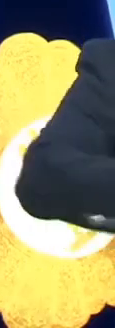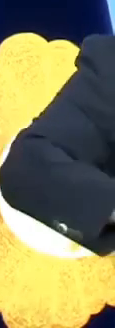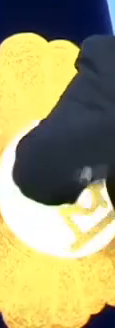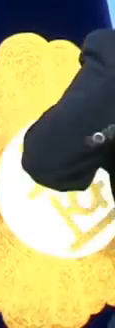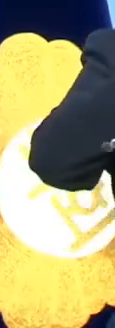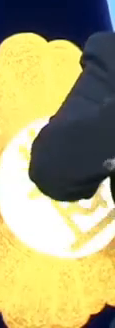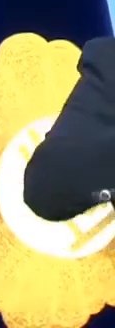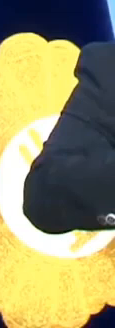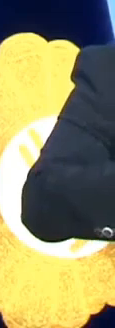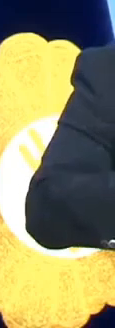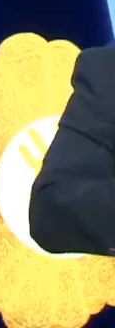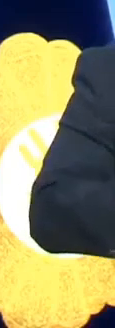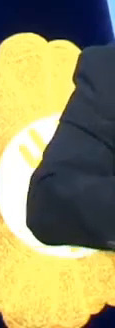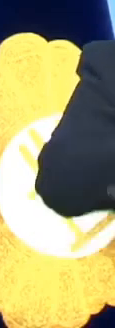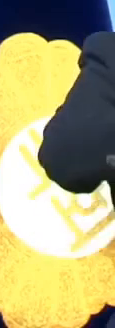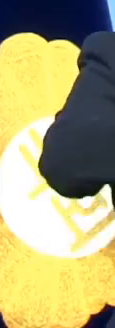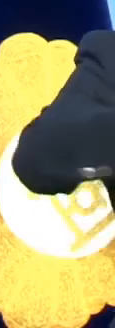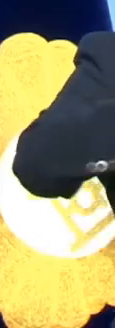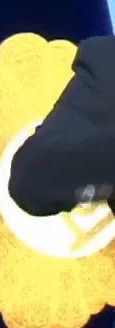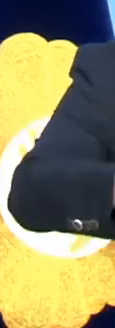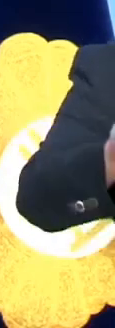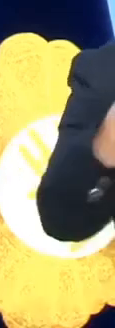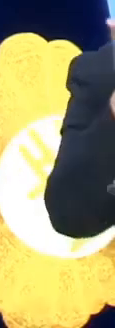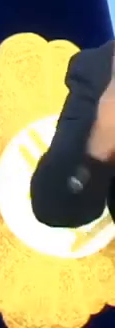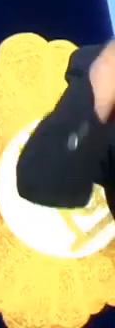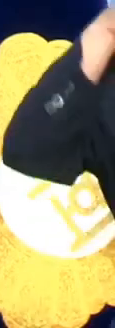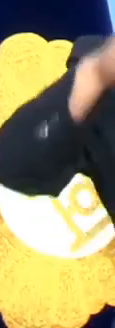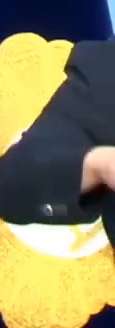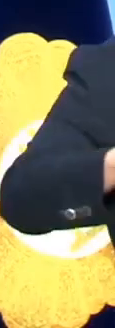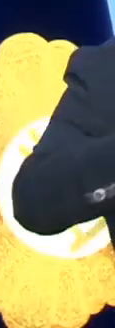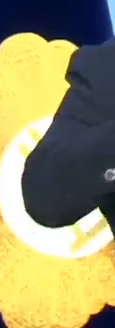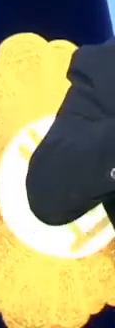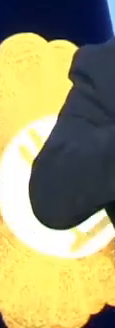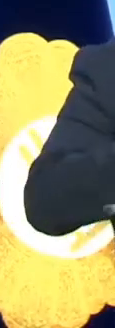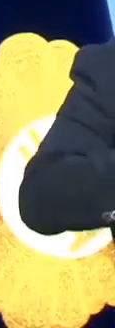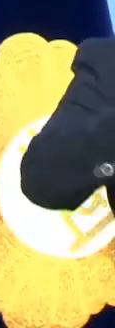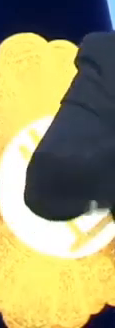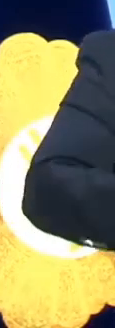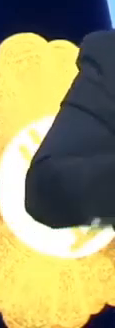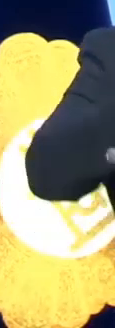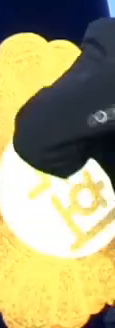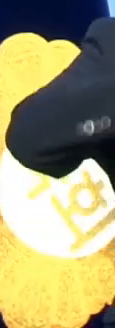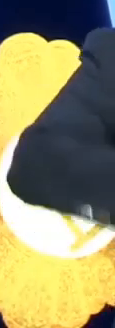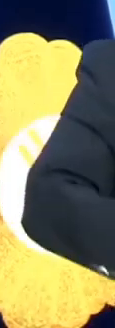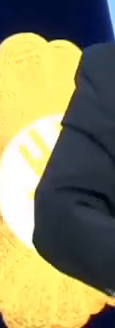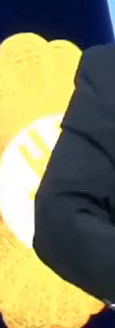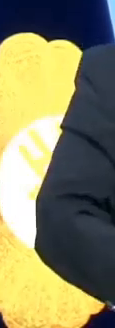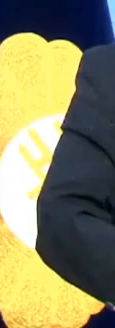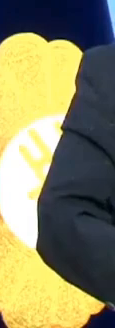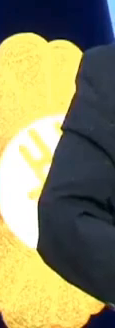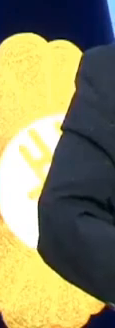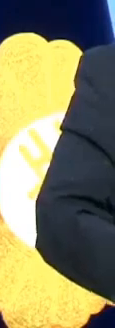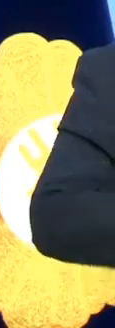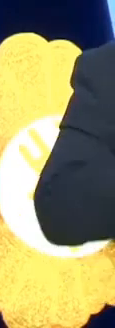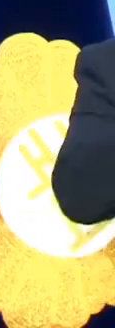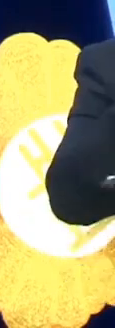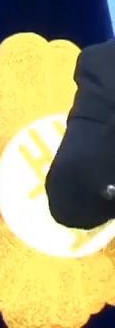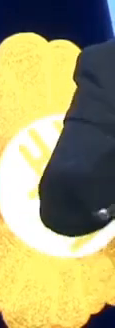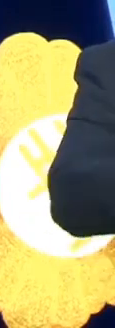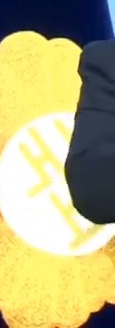가 153개 곡 중에 109 이라는 내용이 있습니다 관심 가져주시기 바랍니다 이상 보고를